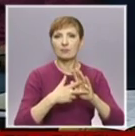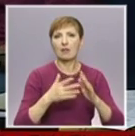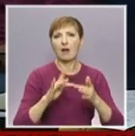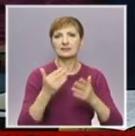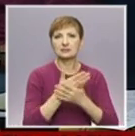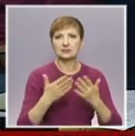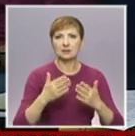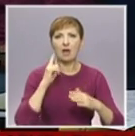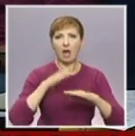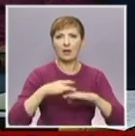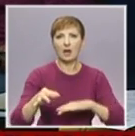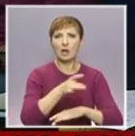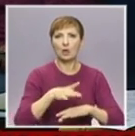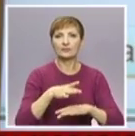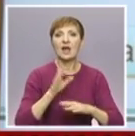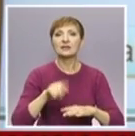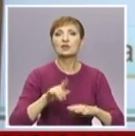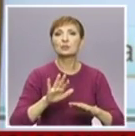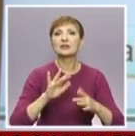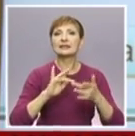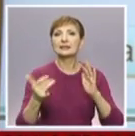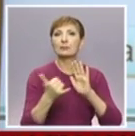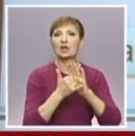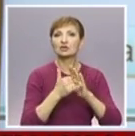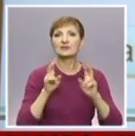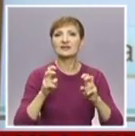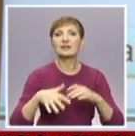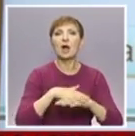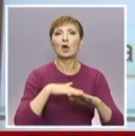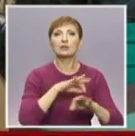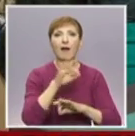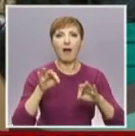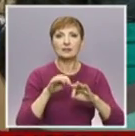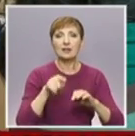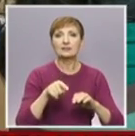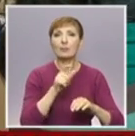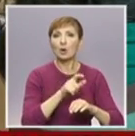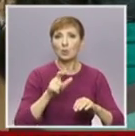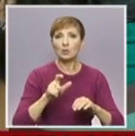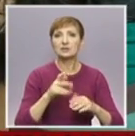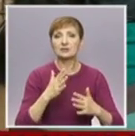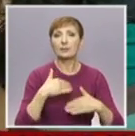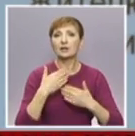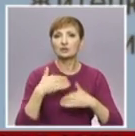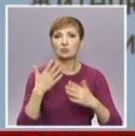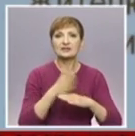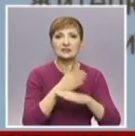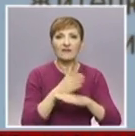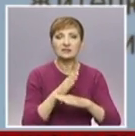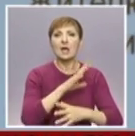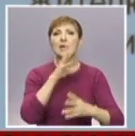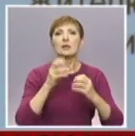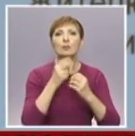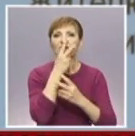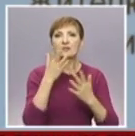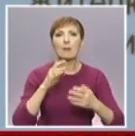акиматов. К тому же власти намерены создать интернет-приложение «Народная карта», где заявки горожан будут оперативно сортироваться и дадут глобальную картину